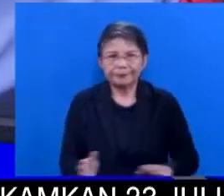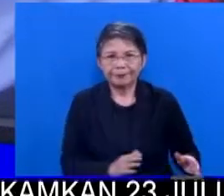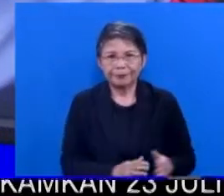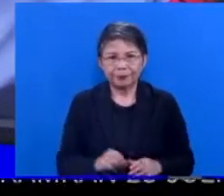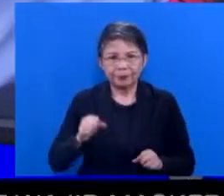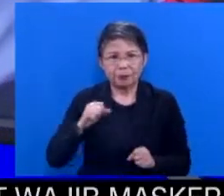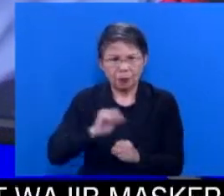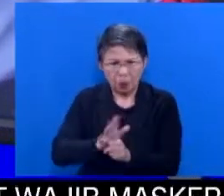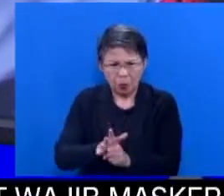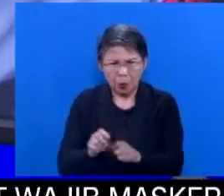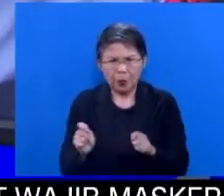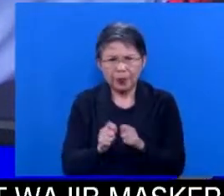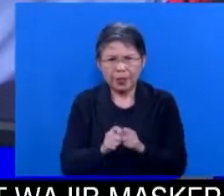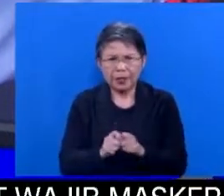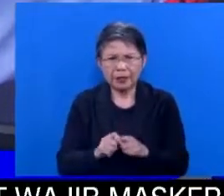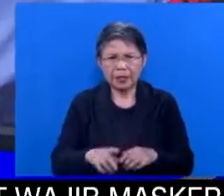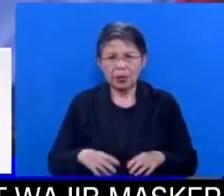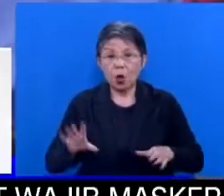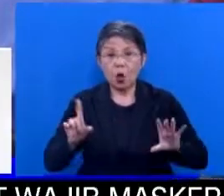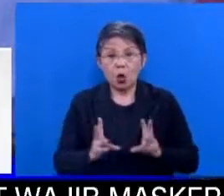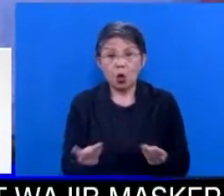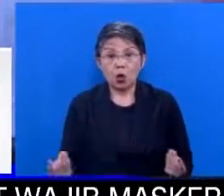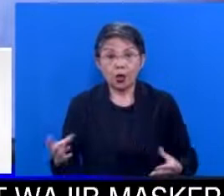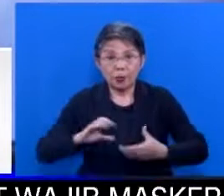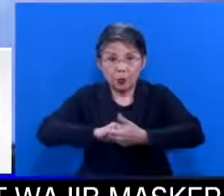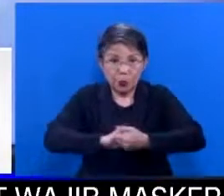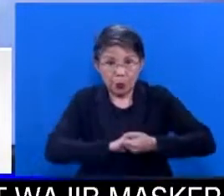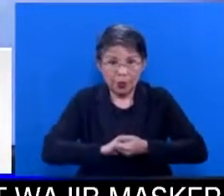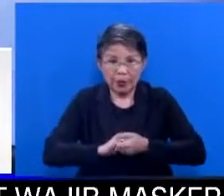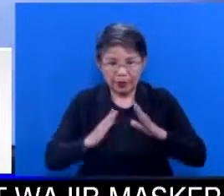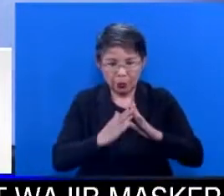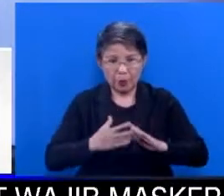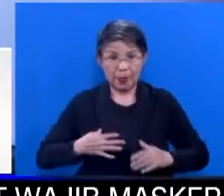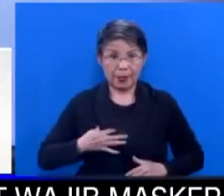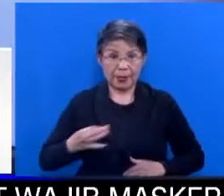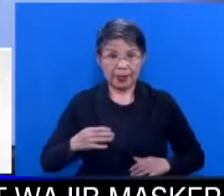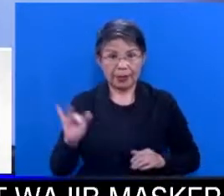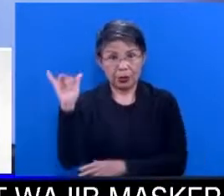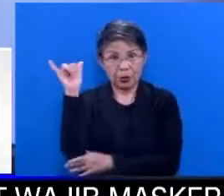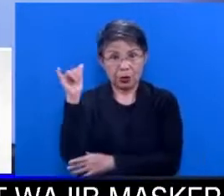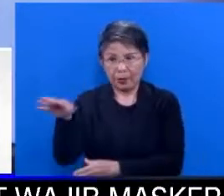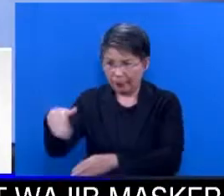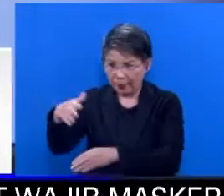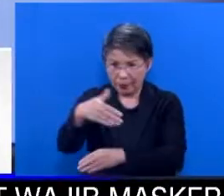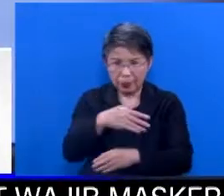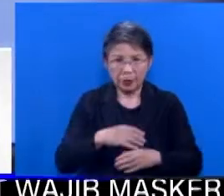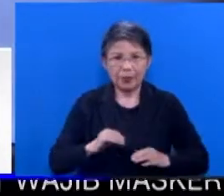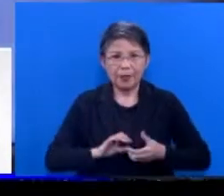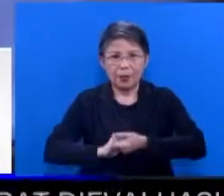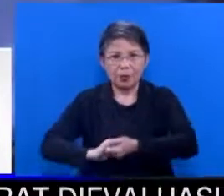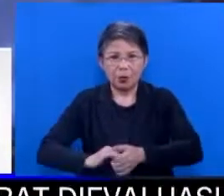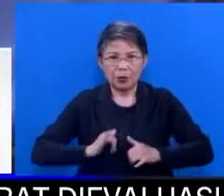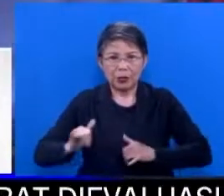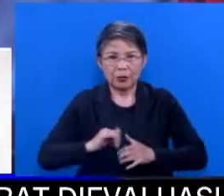Pandemi COVID-19 melahirkan solidaritas warga dalam banyak bentuk. Sekelompok relawan di Yogyakarta menggalang solidaritas untuk